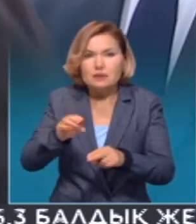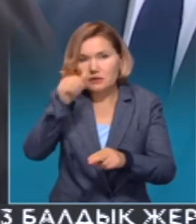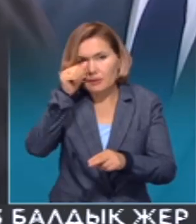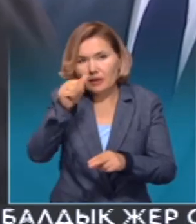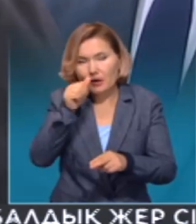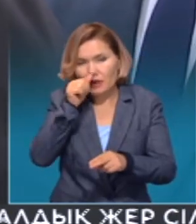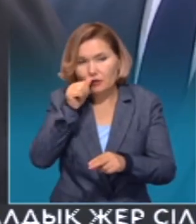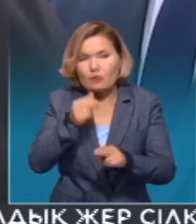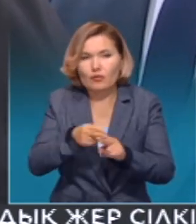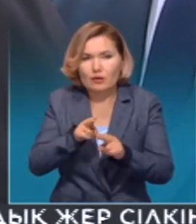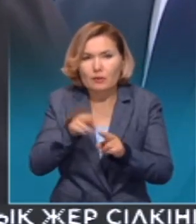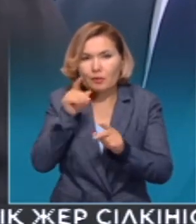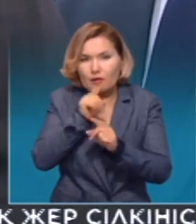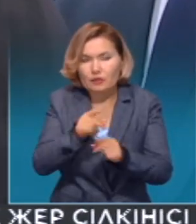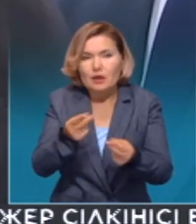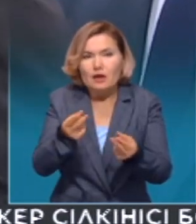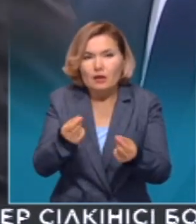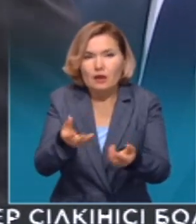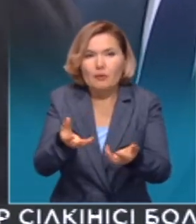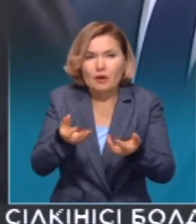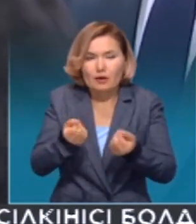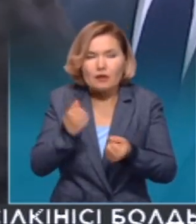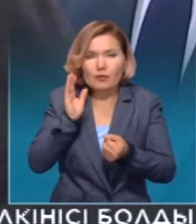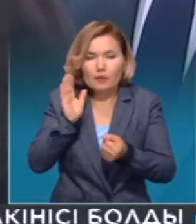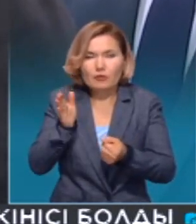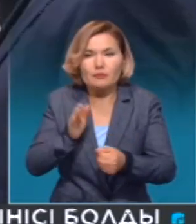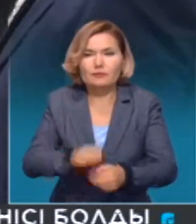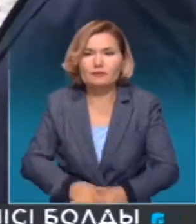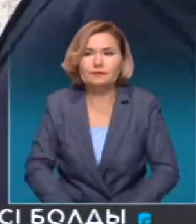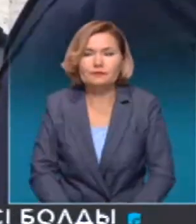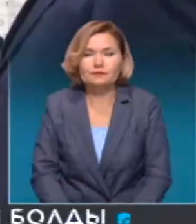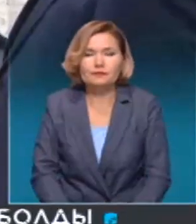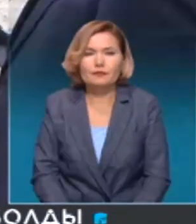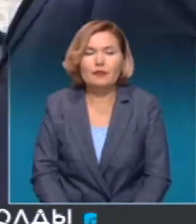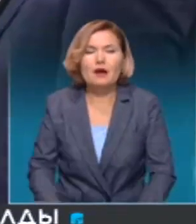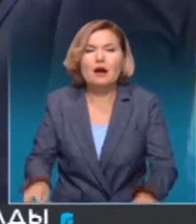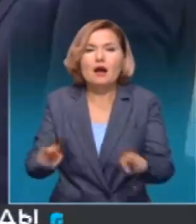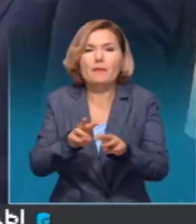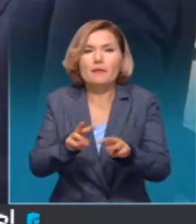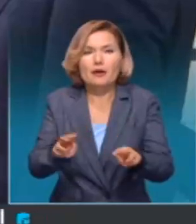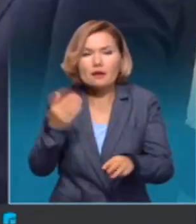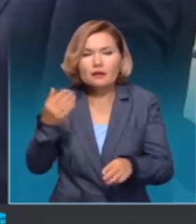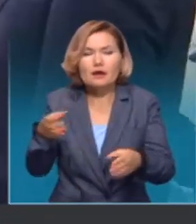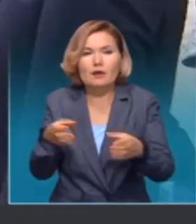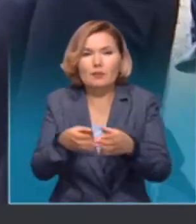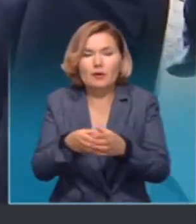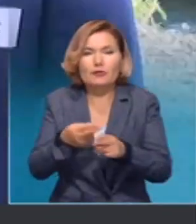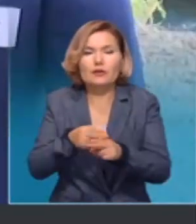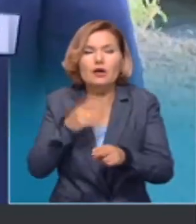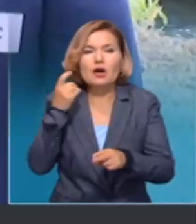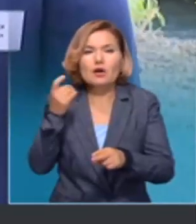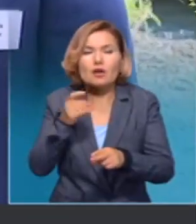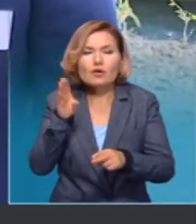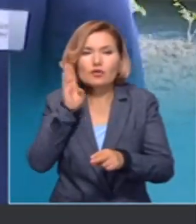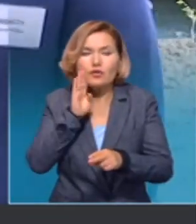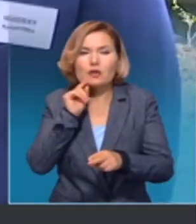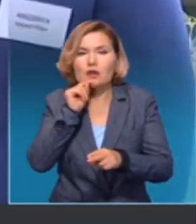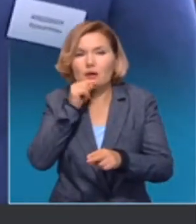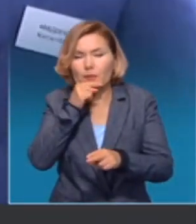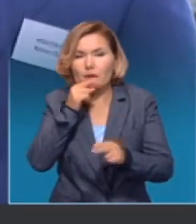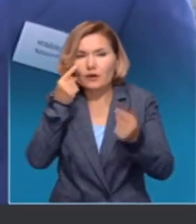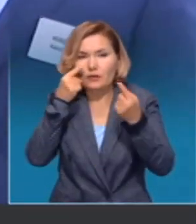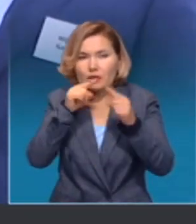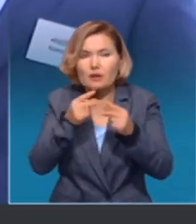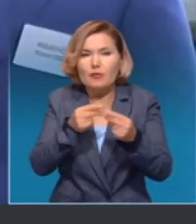ме? Қыркүйектің ішінде әкімдікке аударамыз ақшаны. Министрлер кабинетінің басшысы шаруалар үшін су үнемдеу